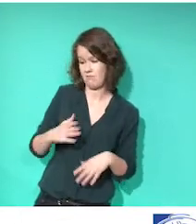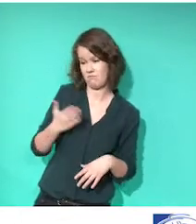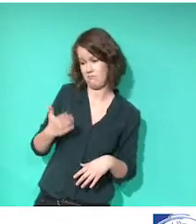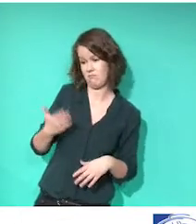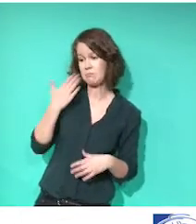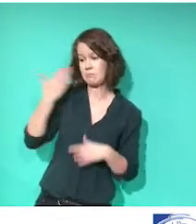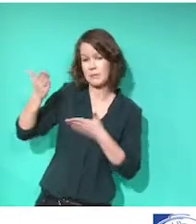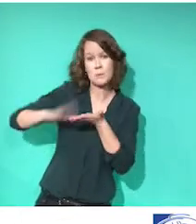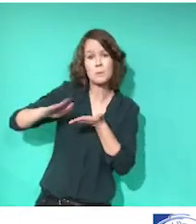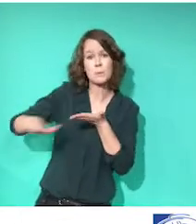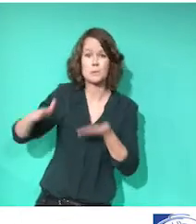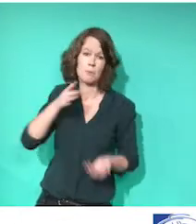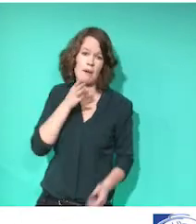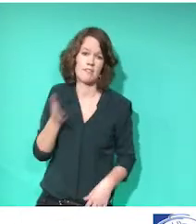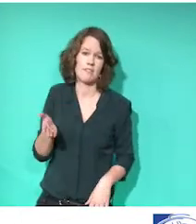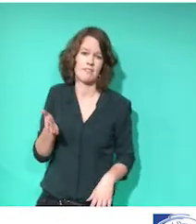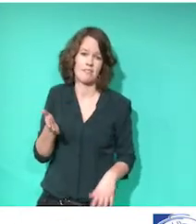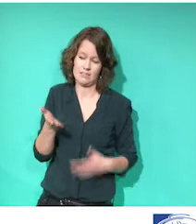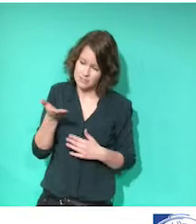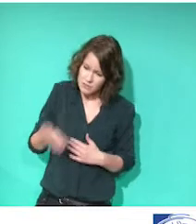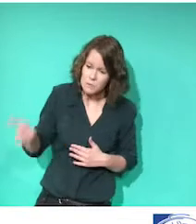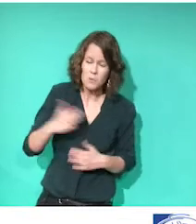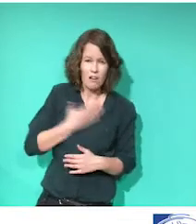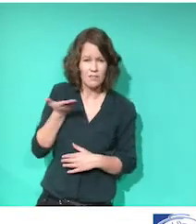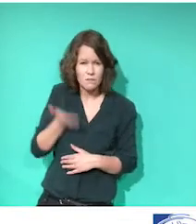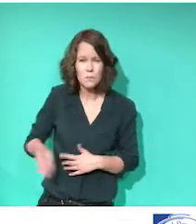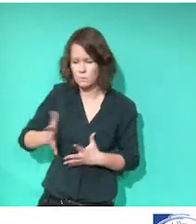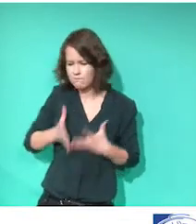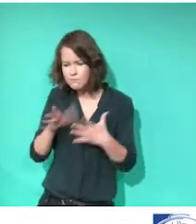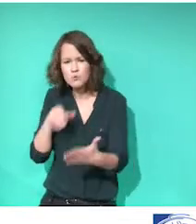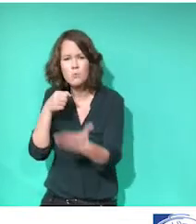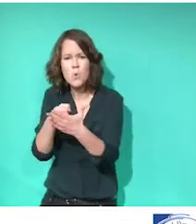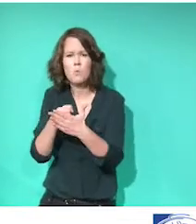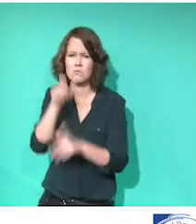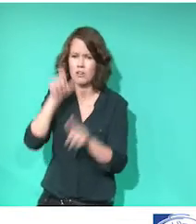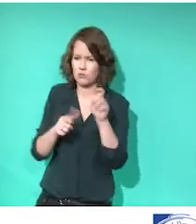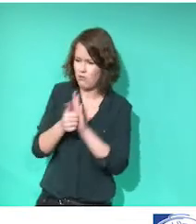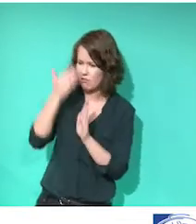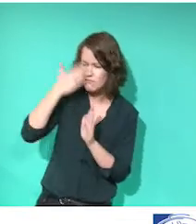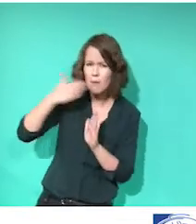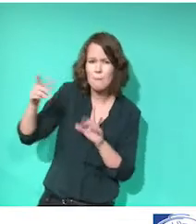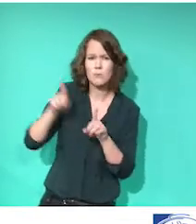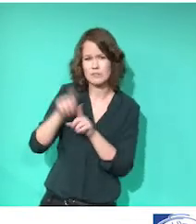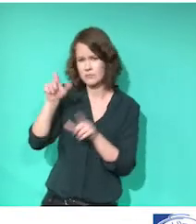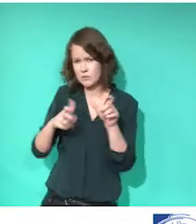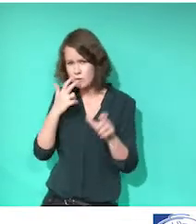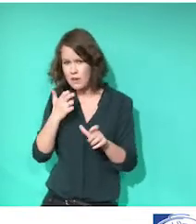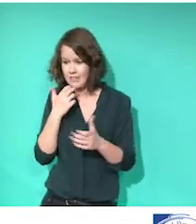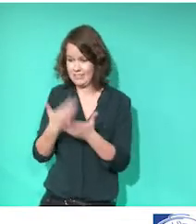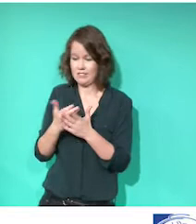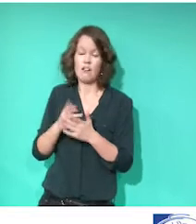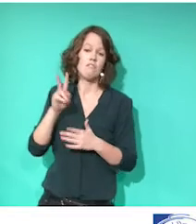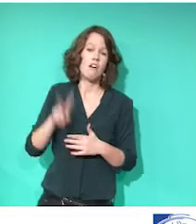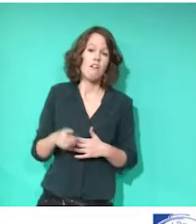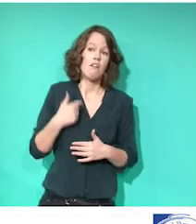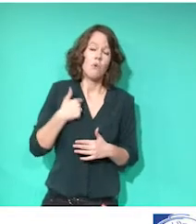vous, sans le comité de suivi, sans l'engagement des associations et des personnalités. C'était un plan ministériel, un peu